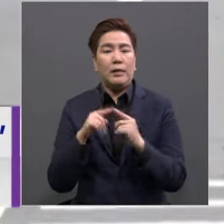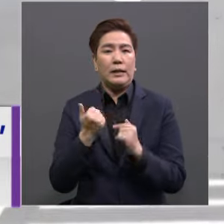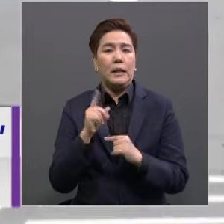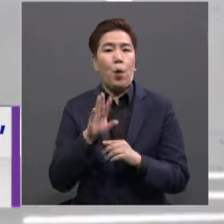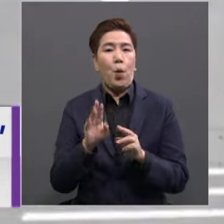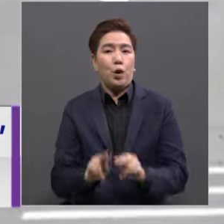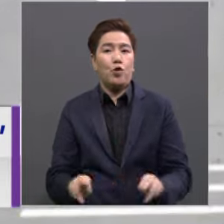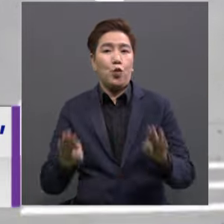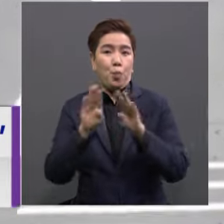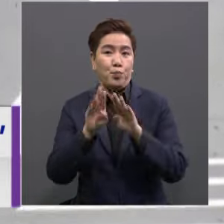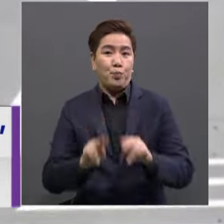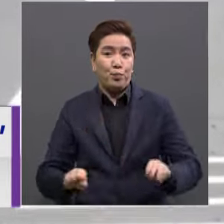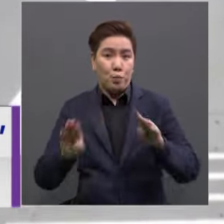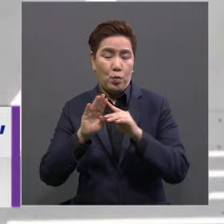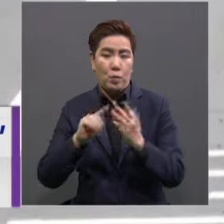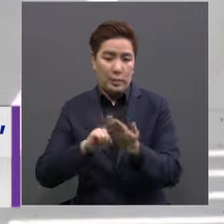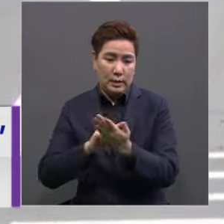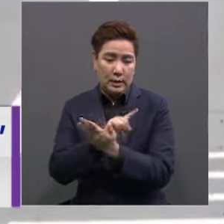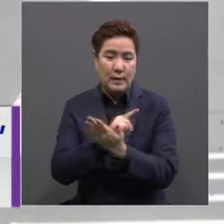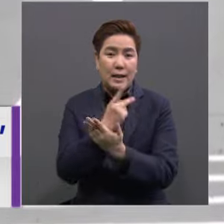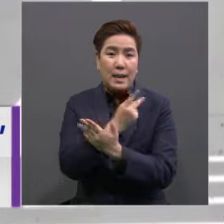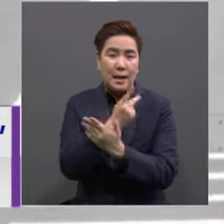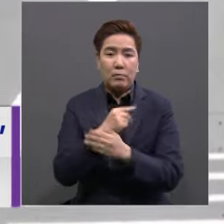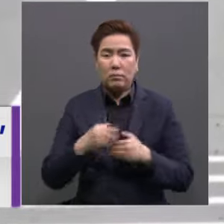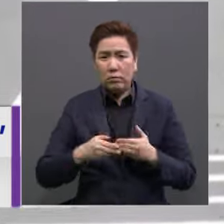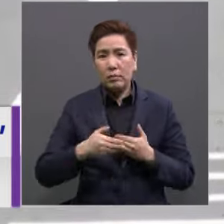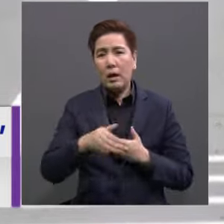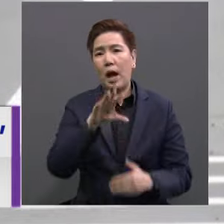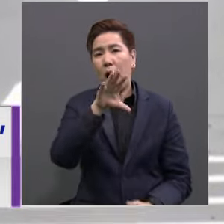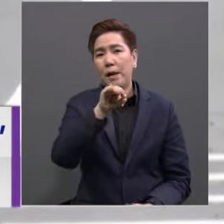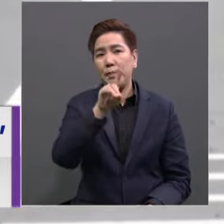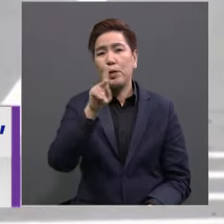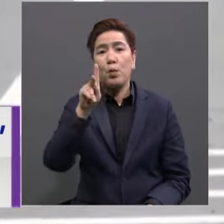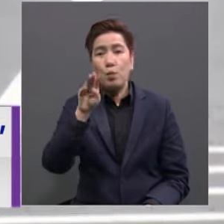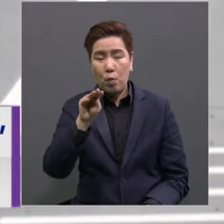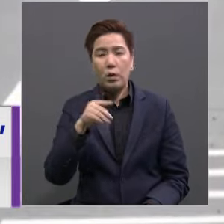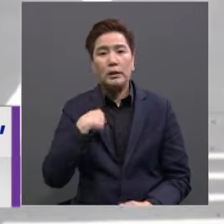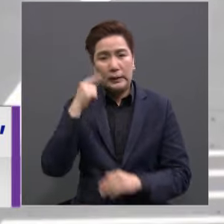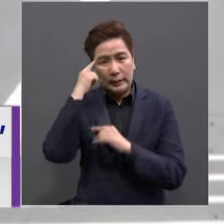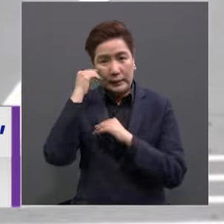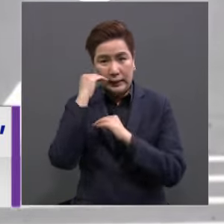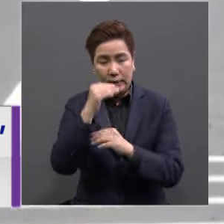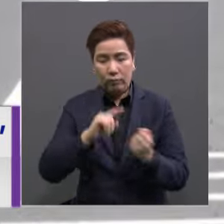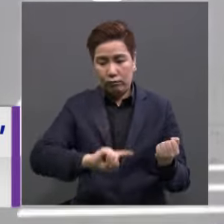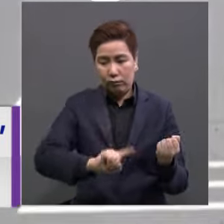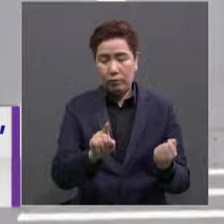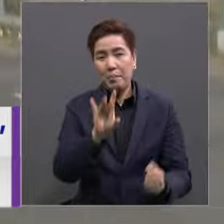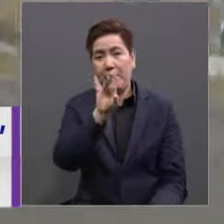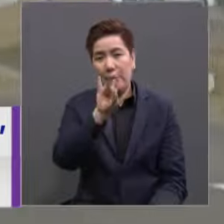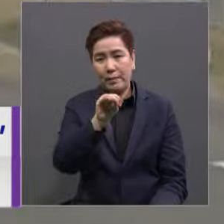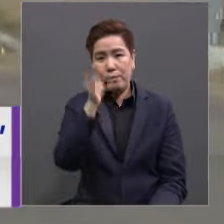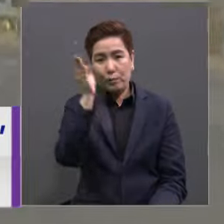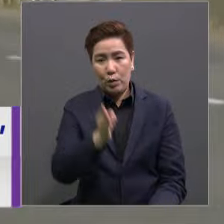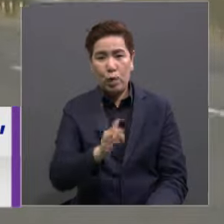านนครปฐมฝั่งตะวันตกมายังด่านกาญจนบุรีระยะทางอยู่ที่51กิโลเมตรนะครับกำหนดความเร็วไว้ไม่เกิน80กิโลเมตรต่อชั่วโม